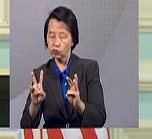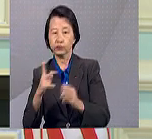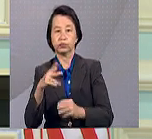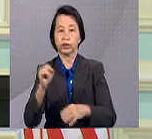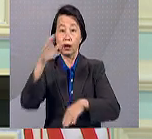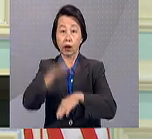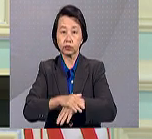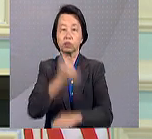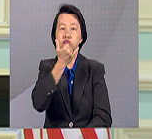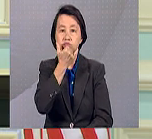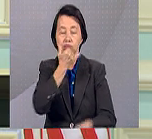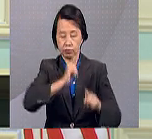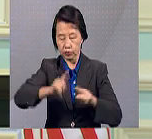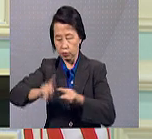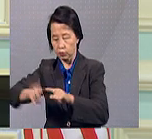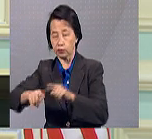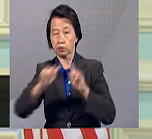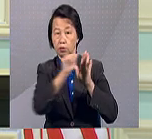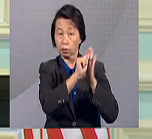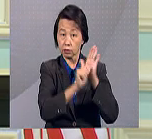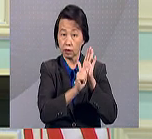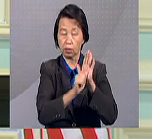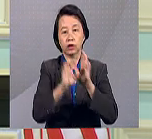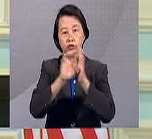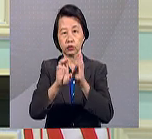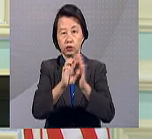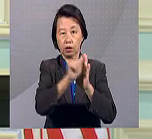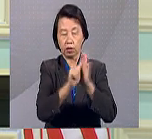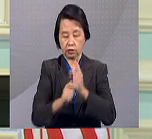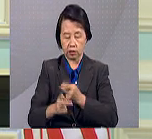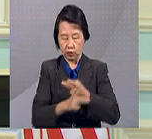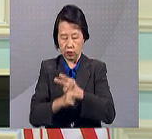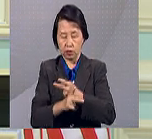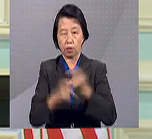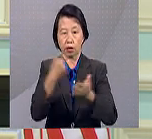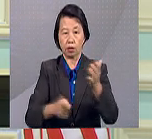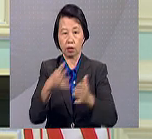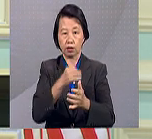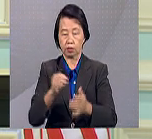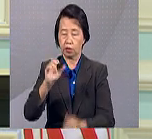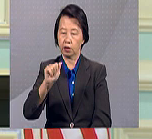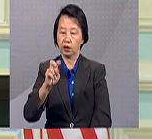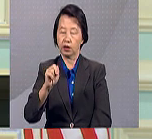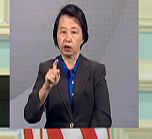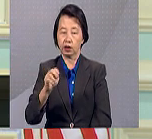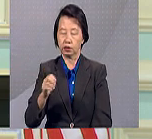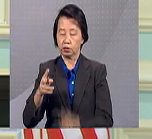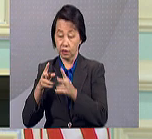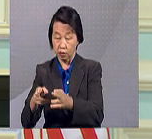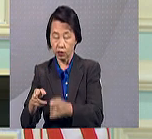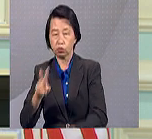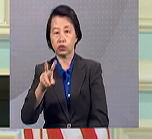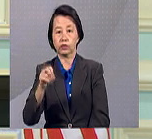atas kesalahan di bawah pelbagai akta seperti Akta Kawalan Harga dan Anti Pencatutan